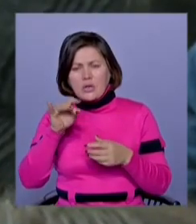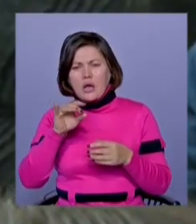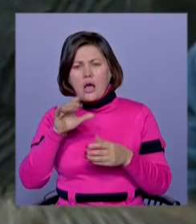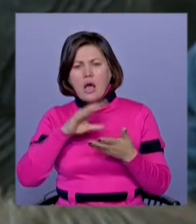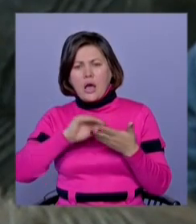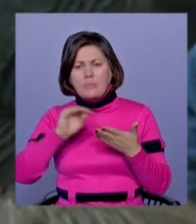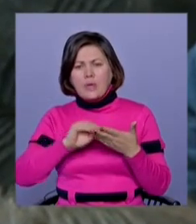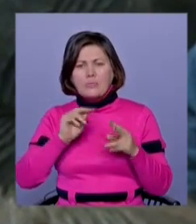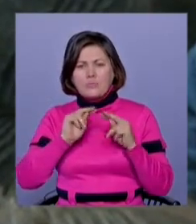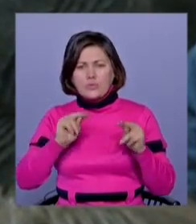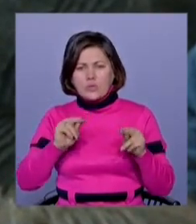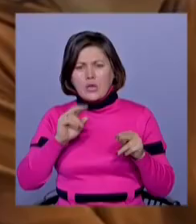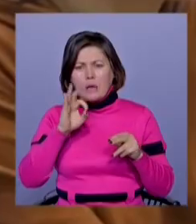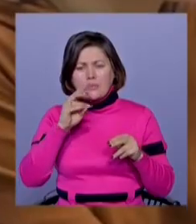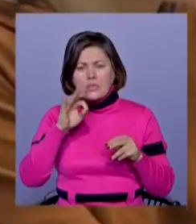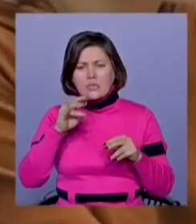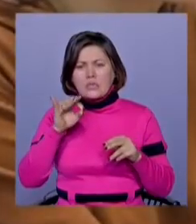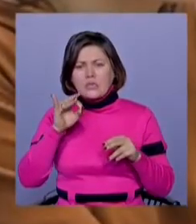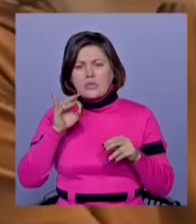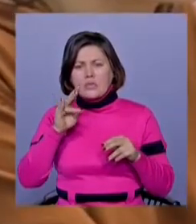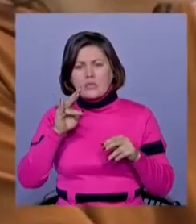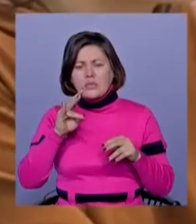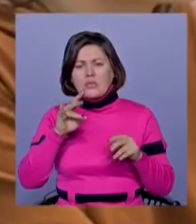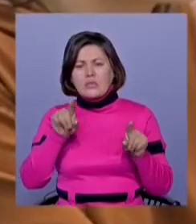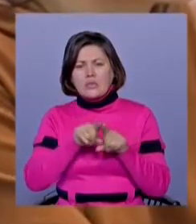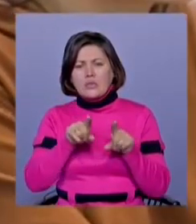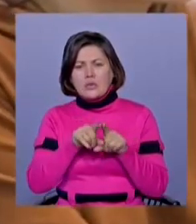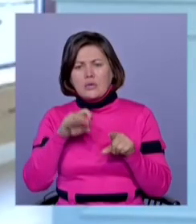ақынның ұстазы Кәкен Қамзин мен Әмірхан Меңдеке кесті.